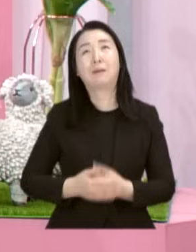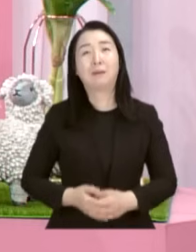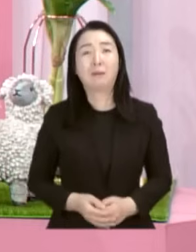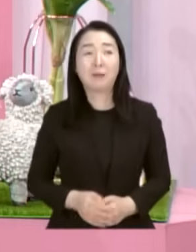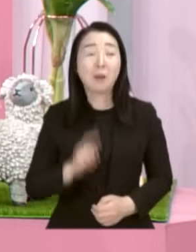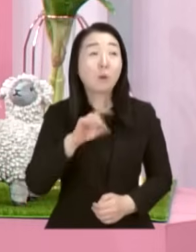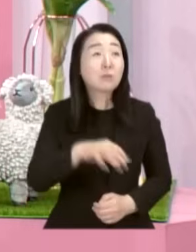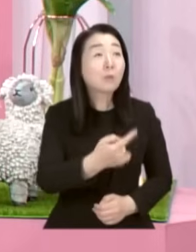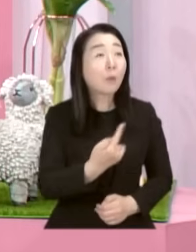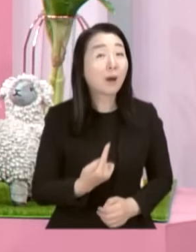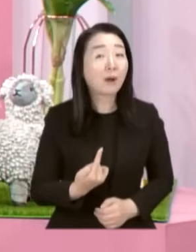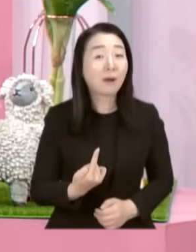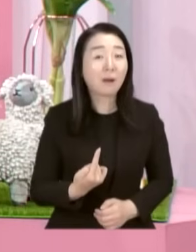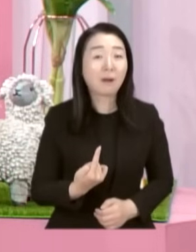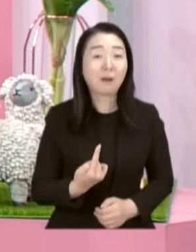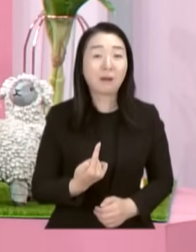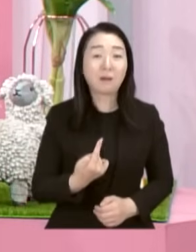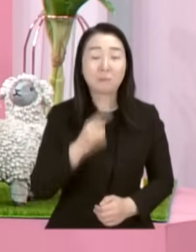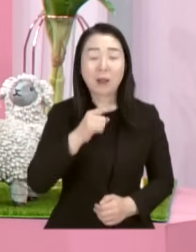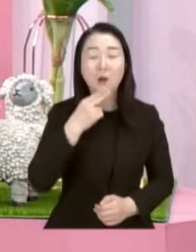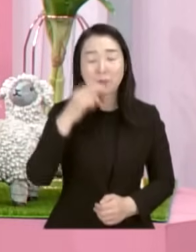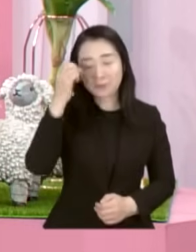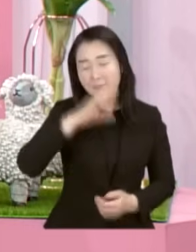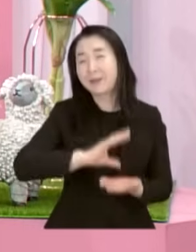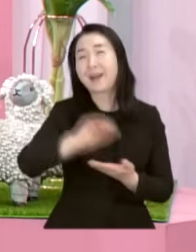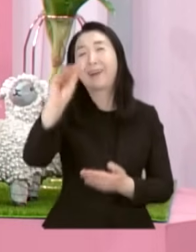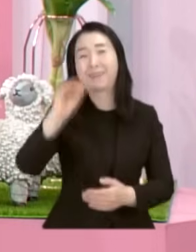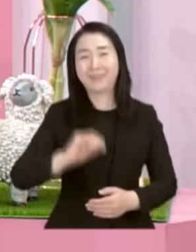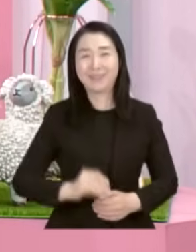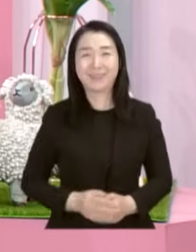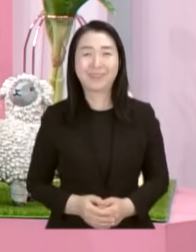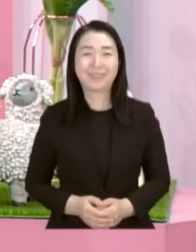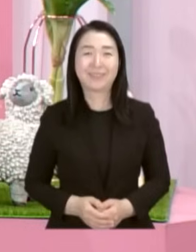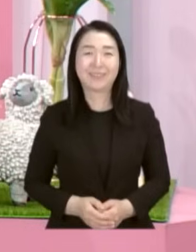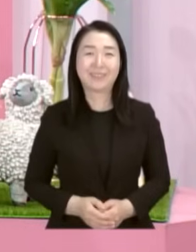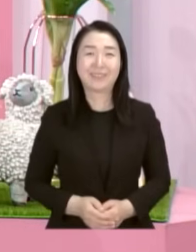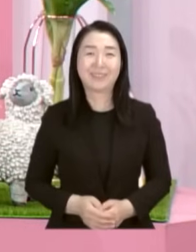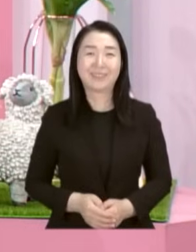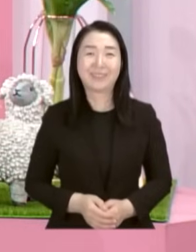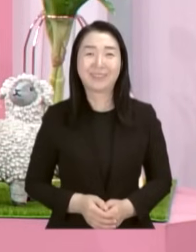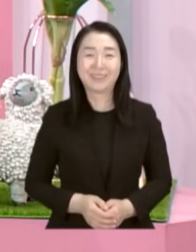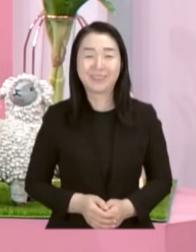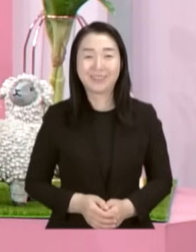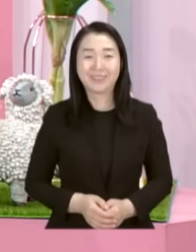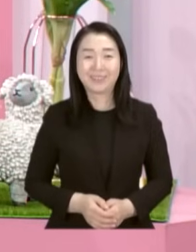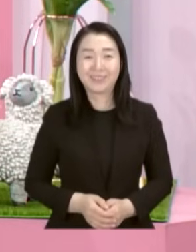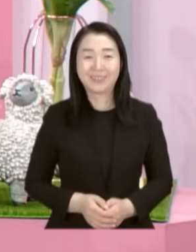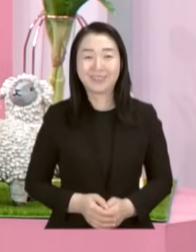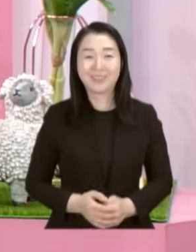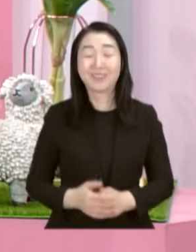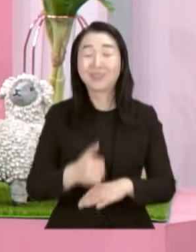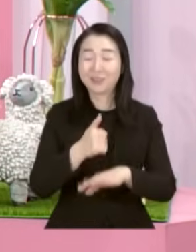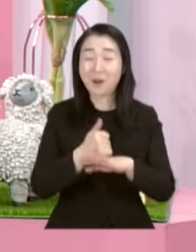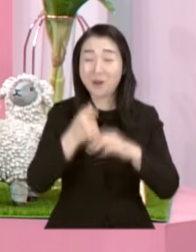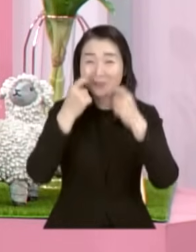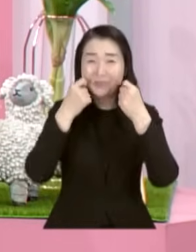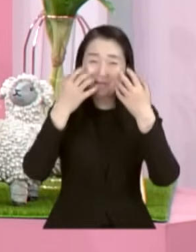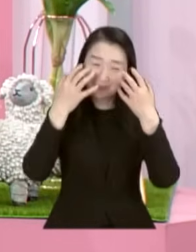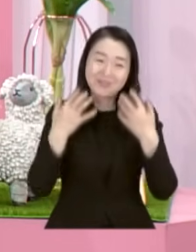하고 어디서 오셨어요? 그러면 말도 안 하고 그냥 아이고 땡 가시는 분들 그때보다